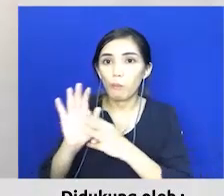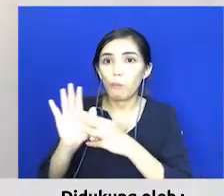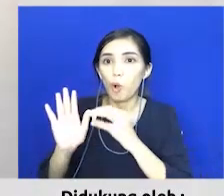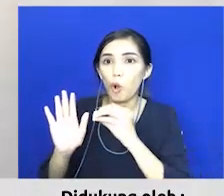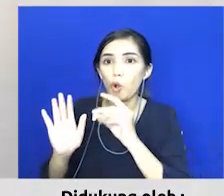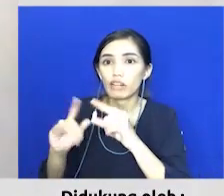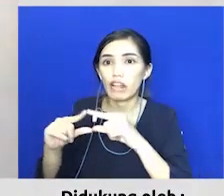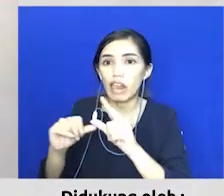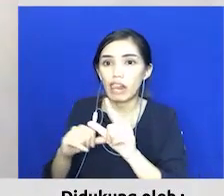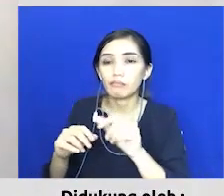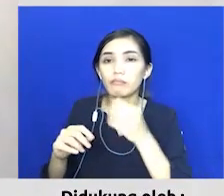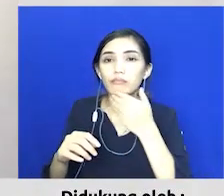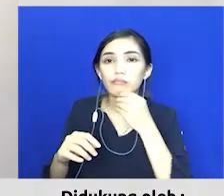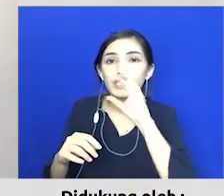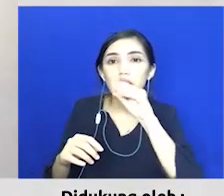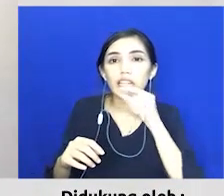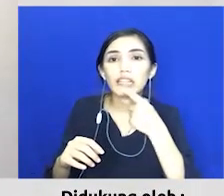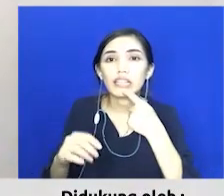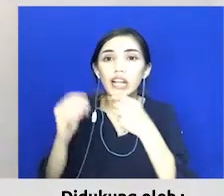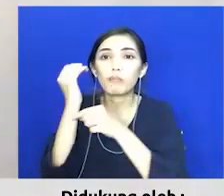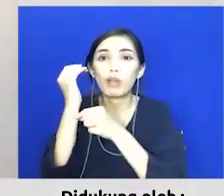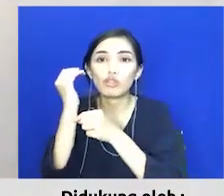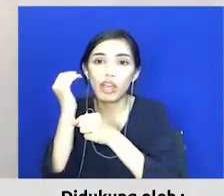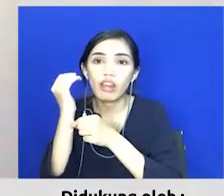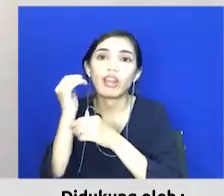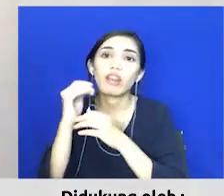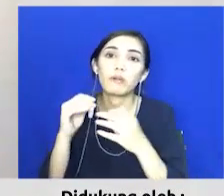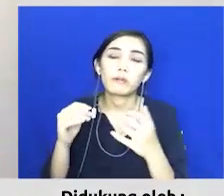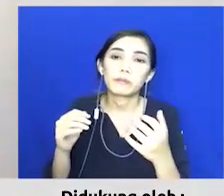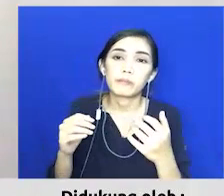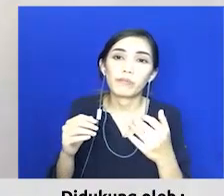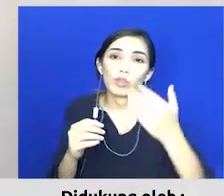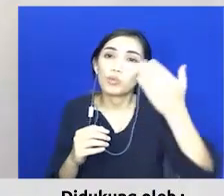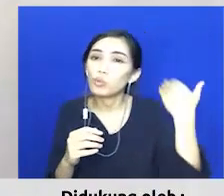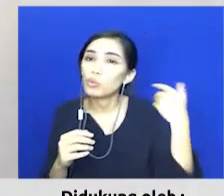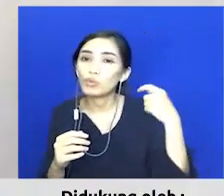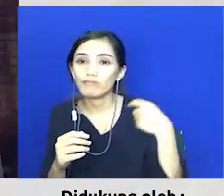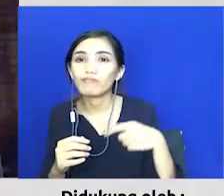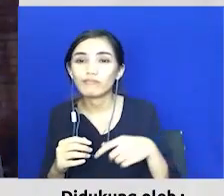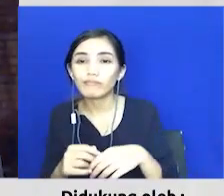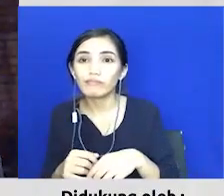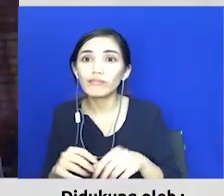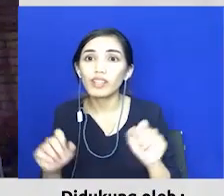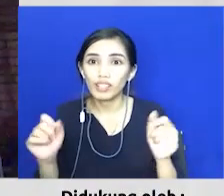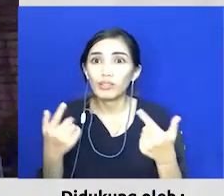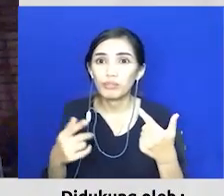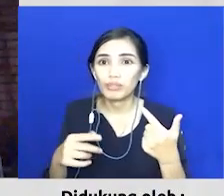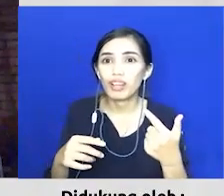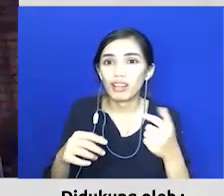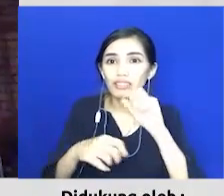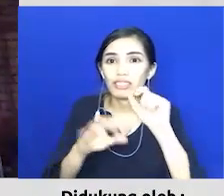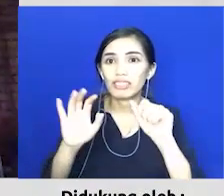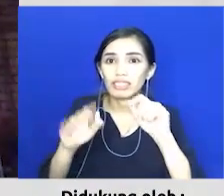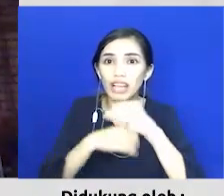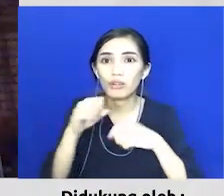masa yang tidak mudah ya Pak. Saya yakin di tahun 60-an itu kan orang gontok-gontokan ya Pak. Maksudnya banyak sekali film yang bisa